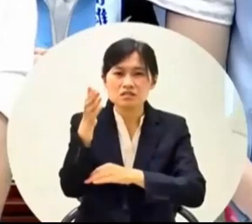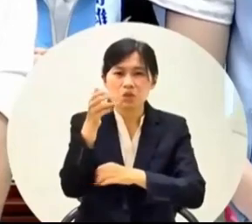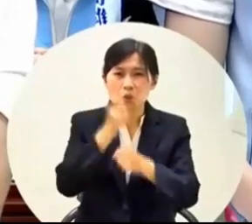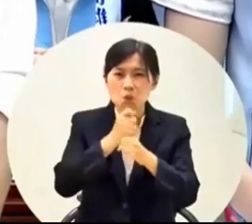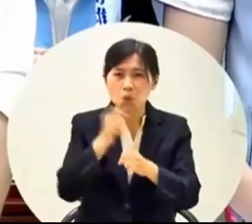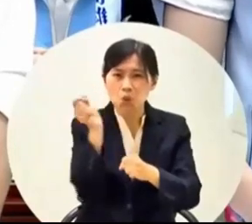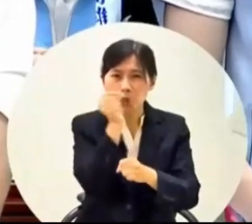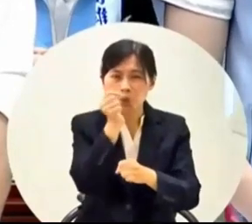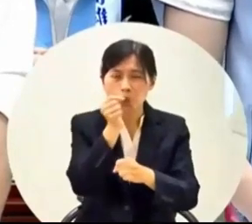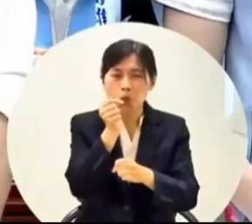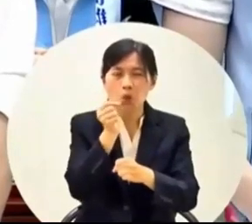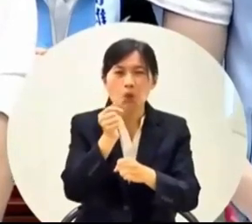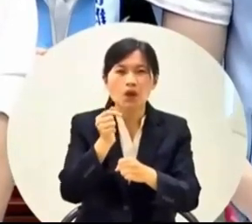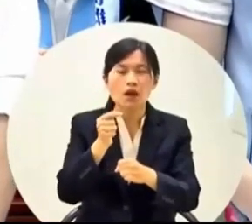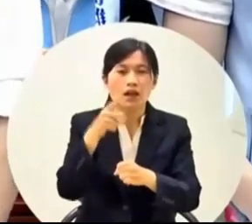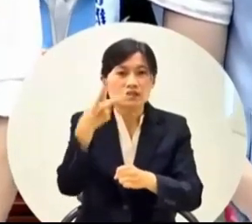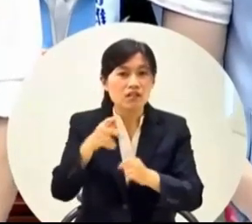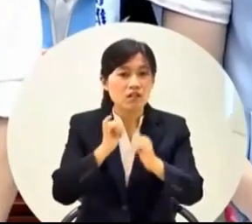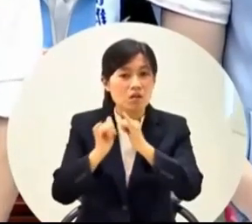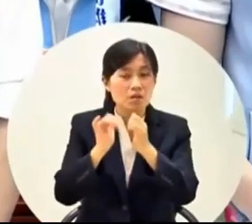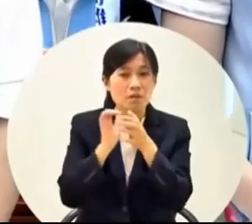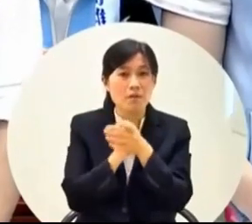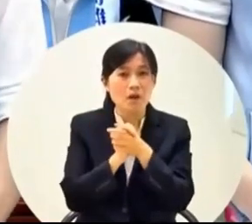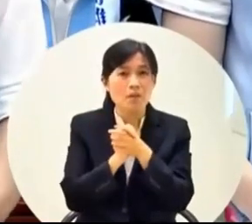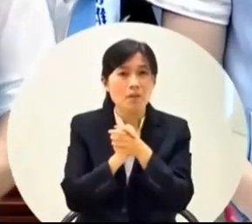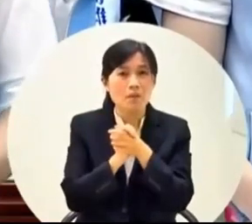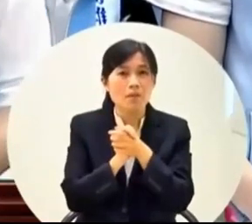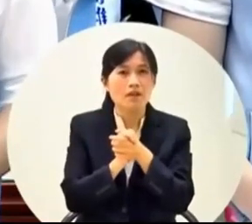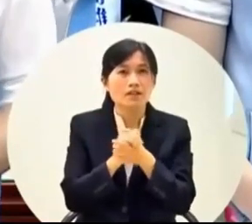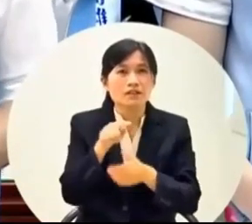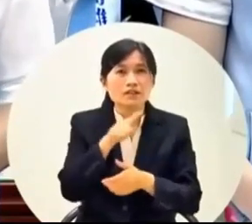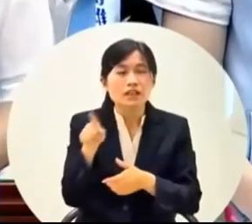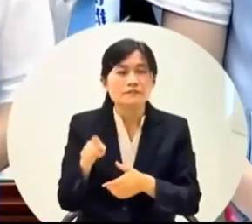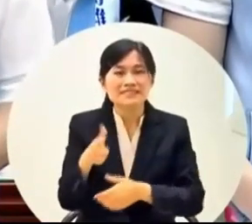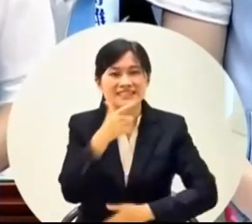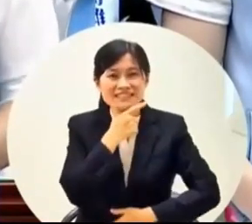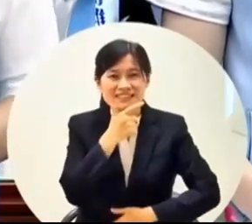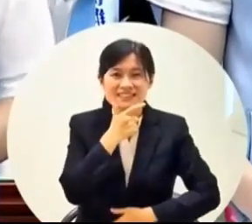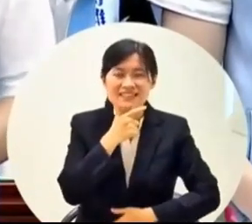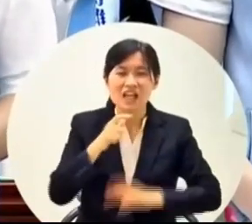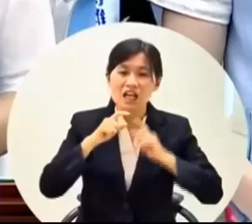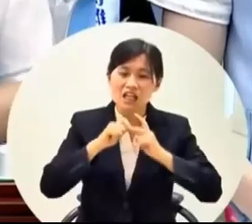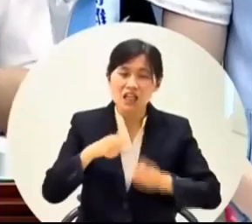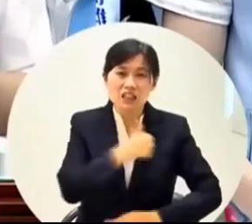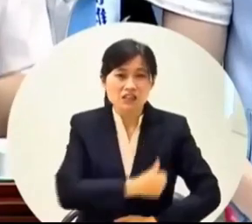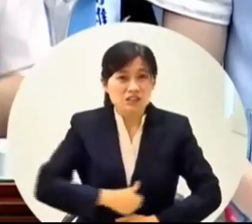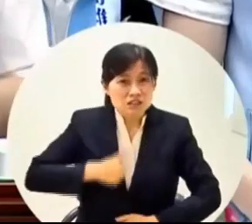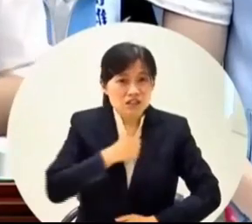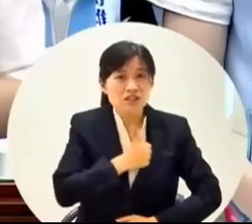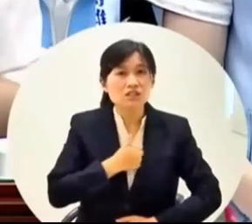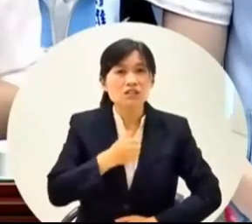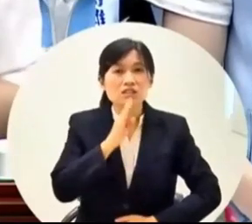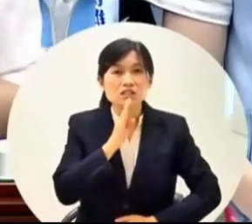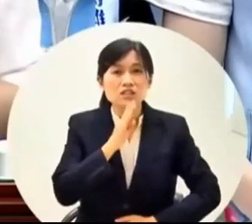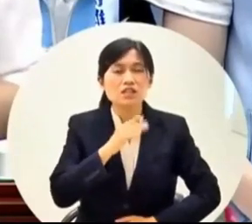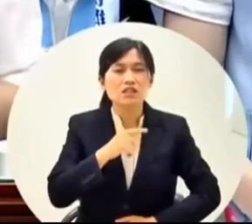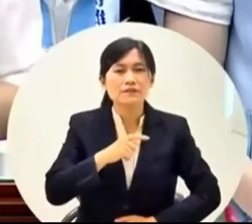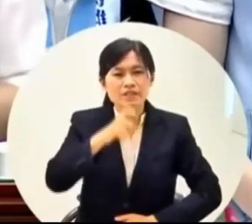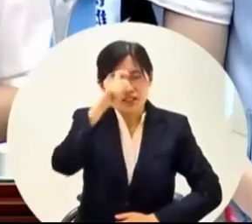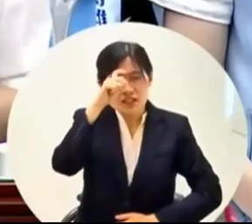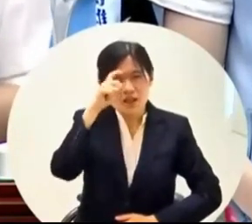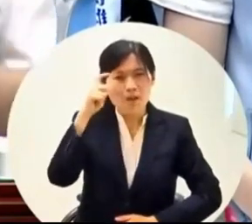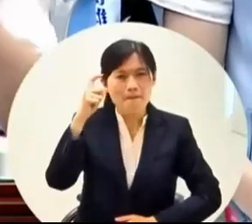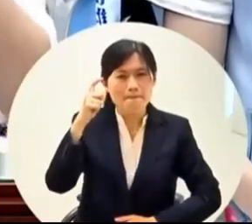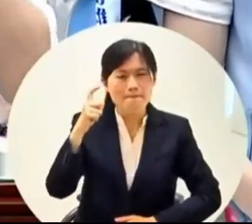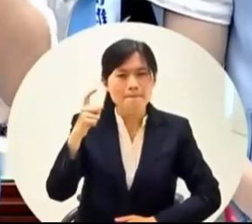各方面的好朋友市民朋友都是比较随和亲切和善，而且比较能够舍身处地的站在